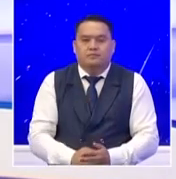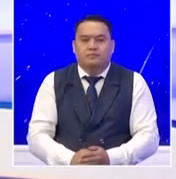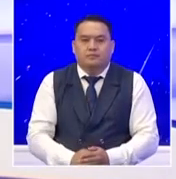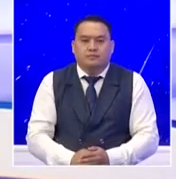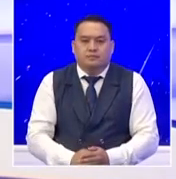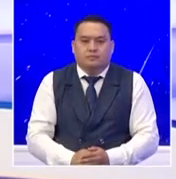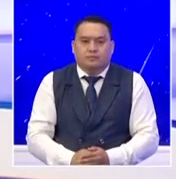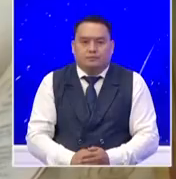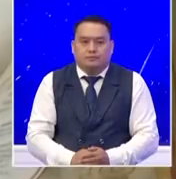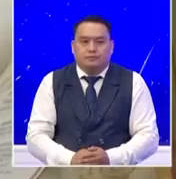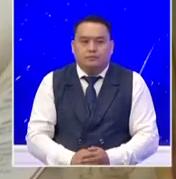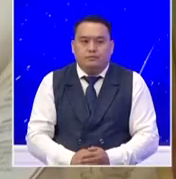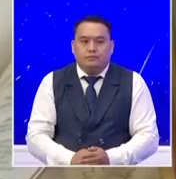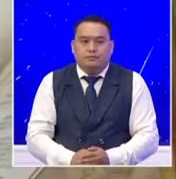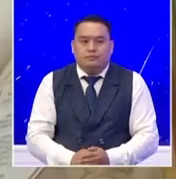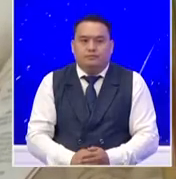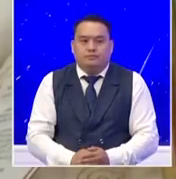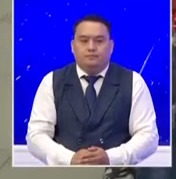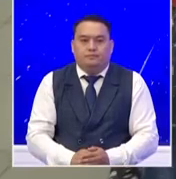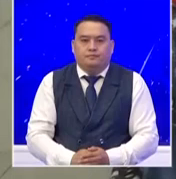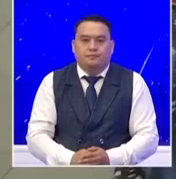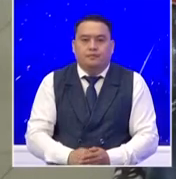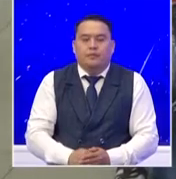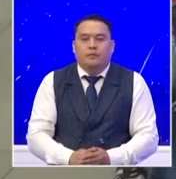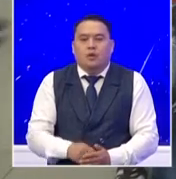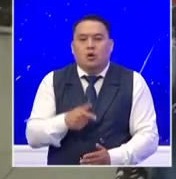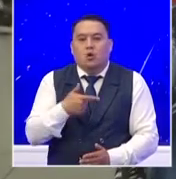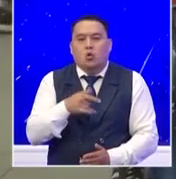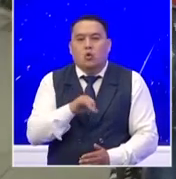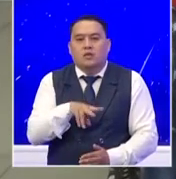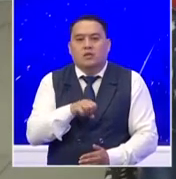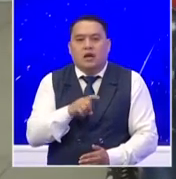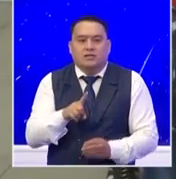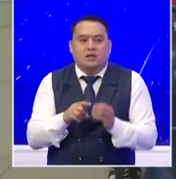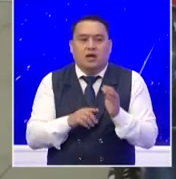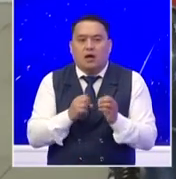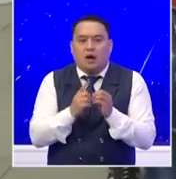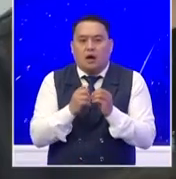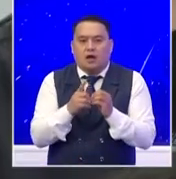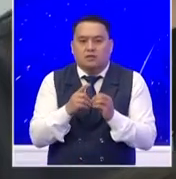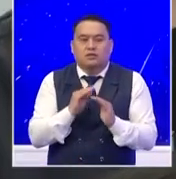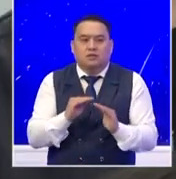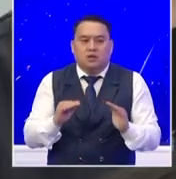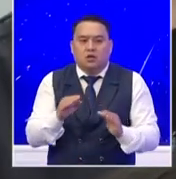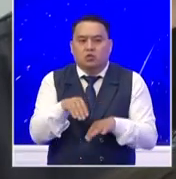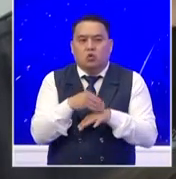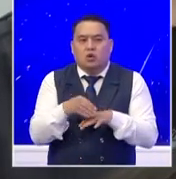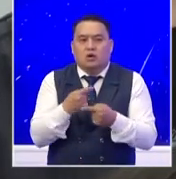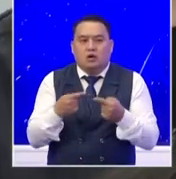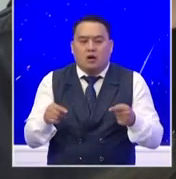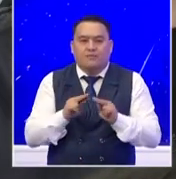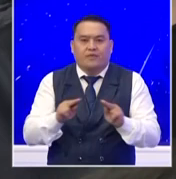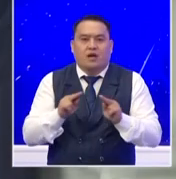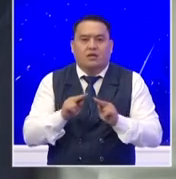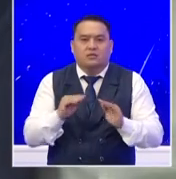далее. Гульназ Отымбекова – мать-героиня, имеющая 11 детей. Супруг работает разнорабочим, женщина